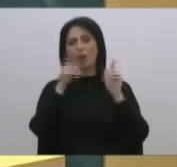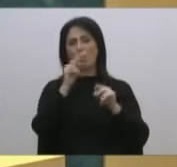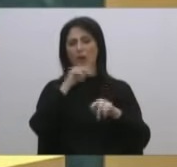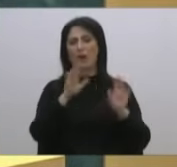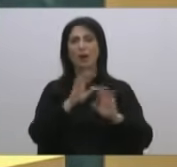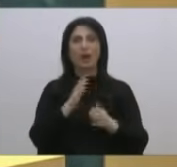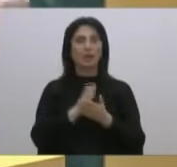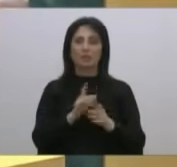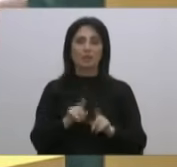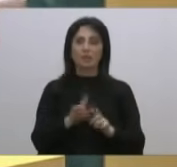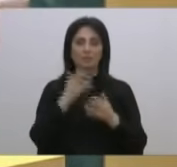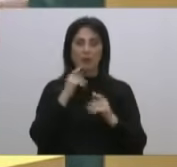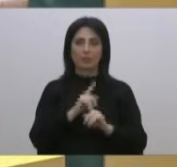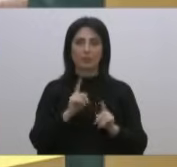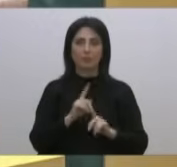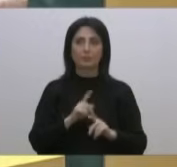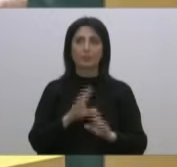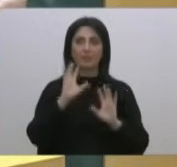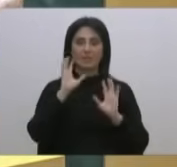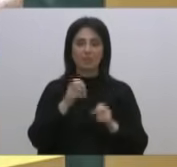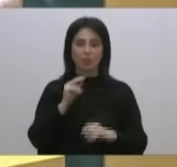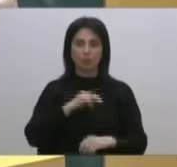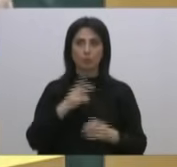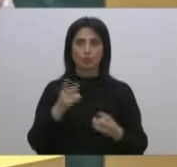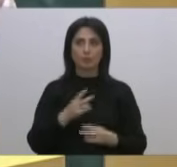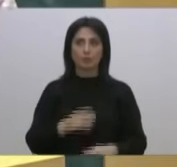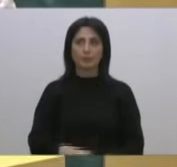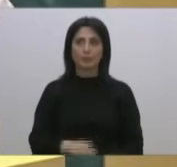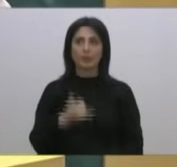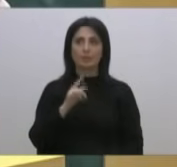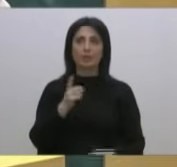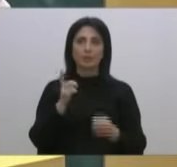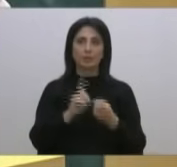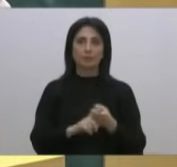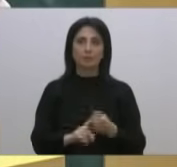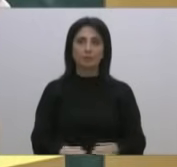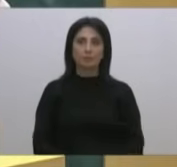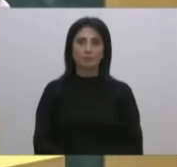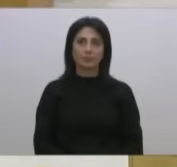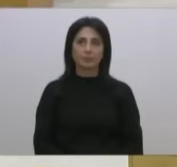ea nibrale, bara, rimase, mactivă, sună, seriozul imușau. Echla, race, echeba,